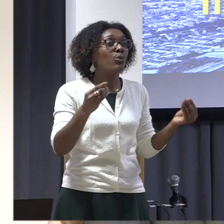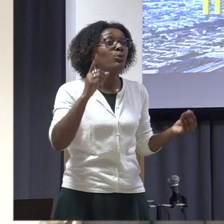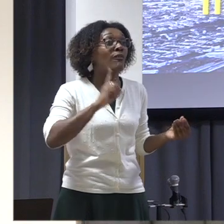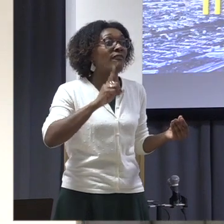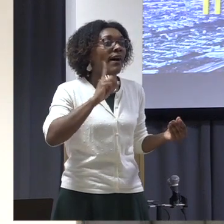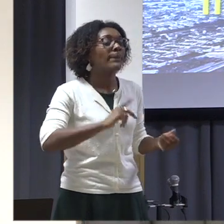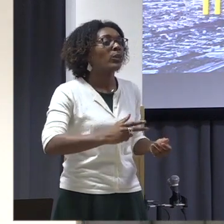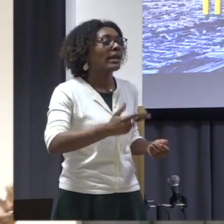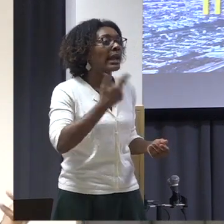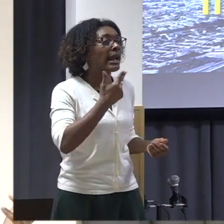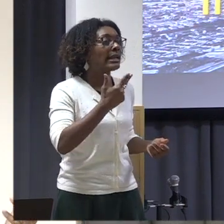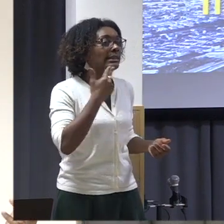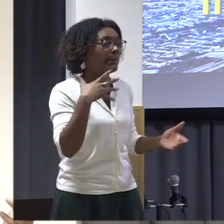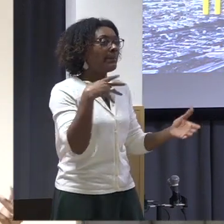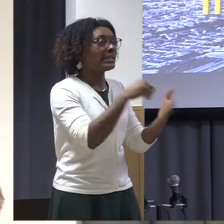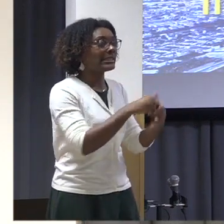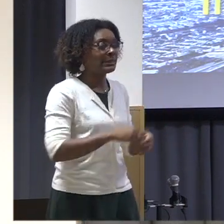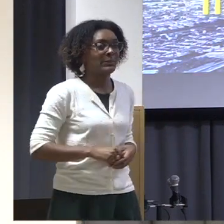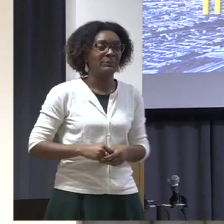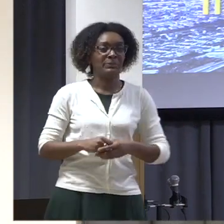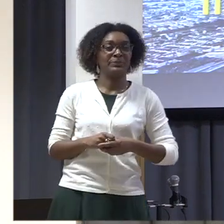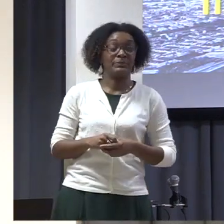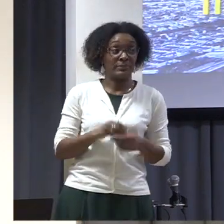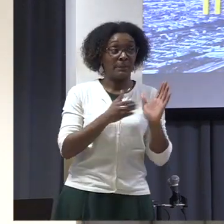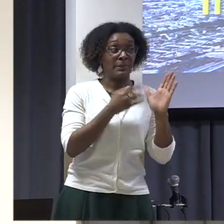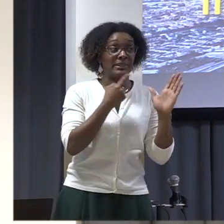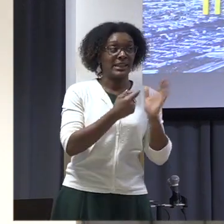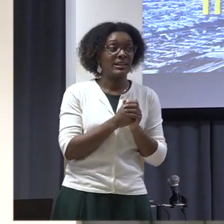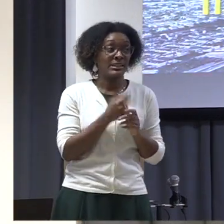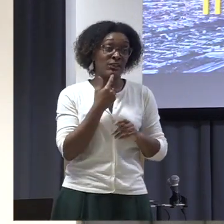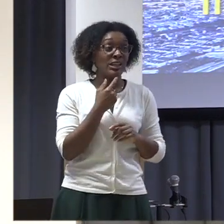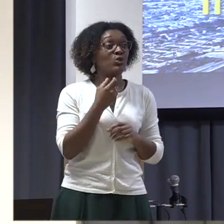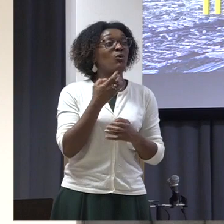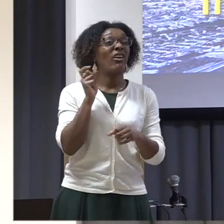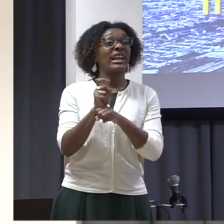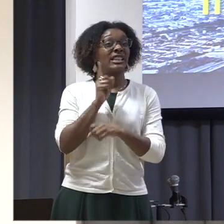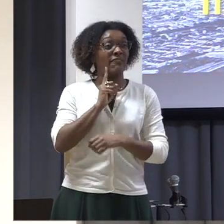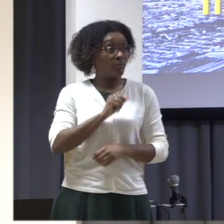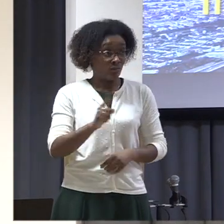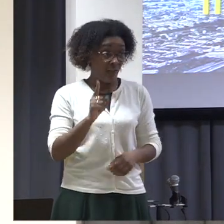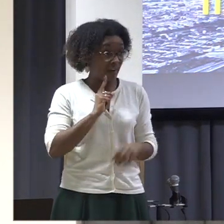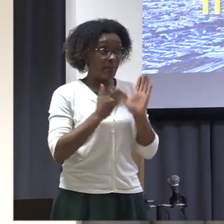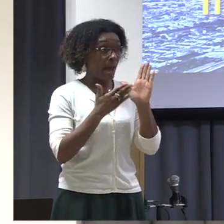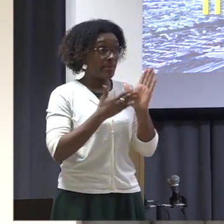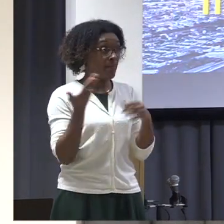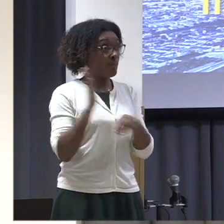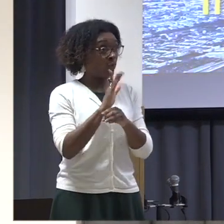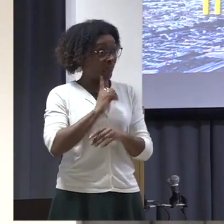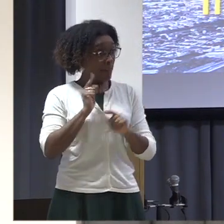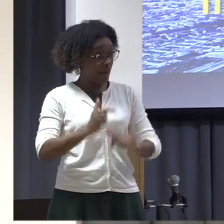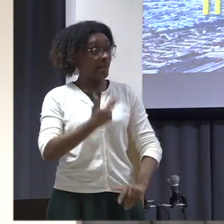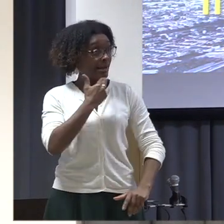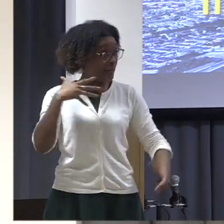qualité faut pas jouer aux femmes 1 il faut pas enfin faut pas jouer avec les formes pardon les femmes ont toujours été là depuis le début